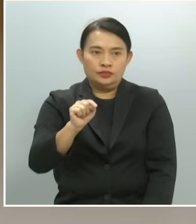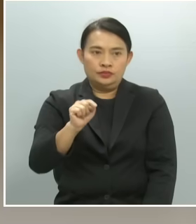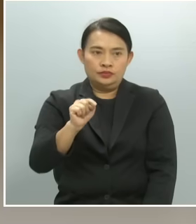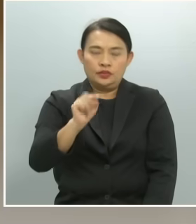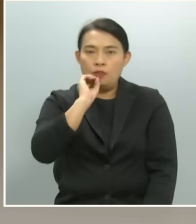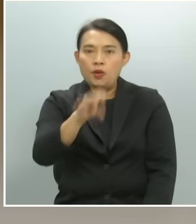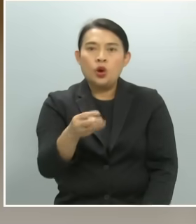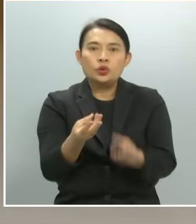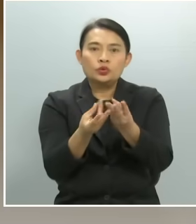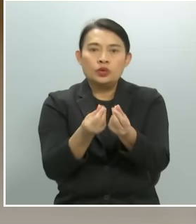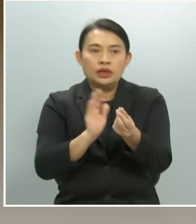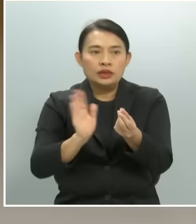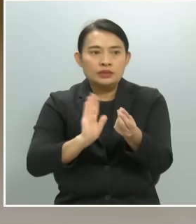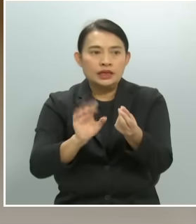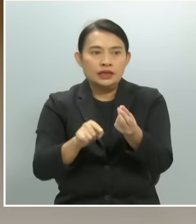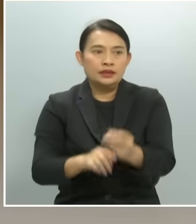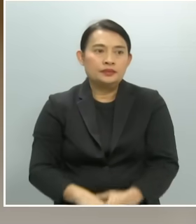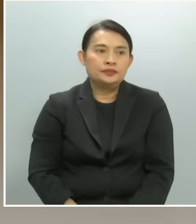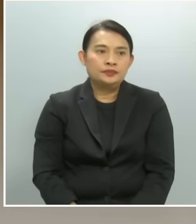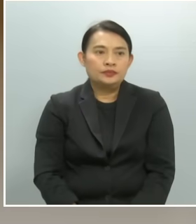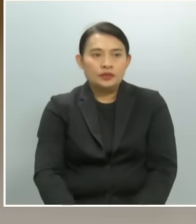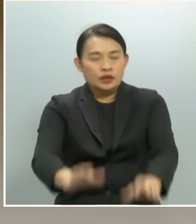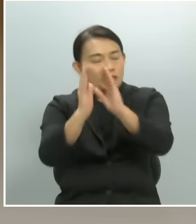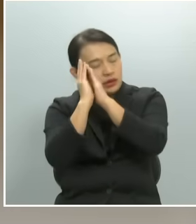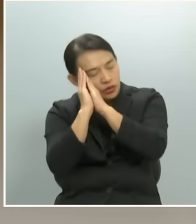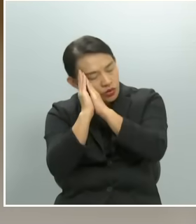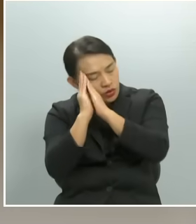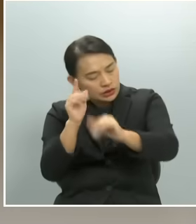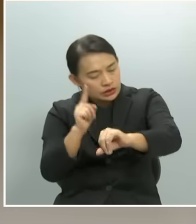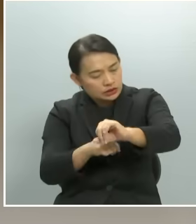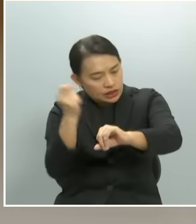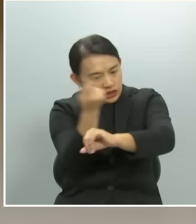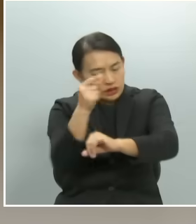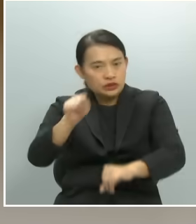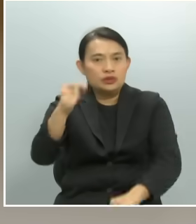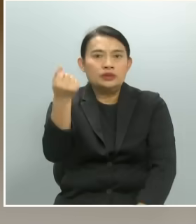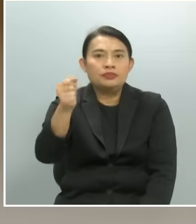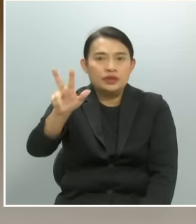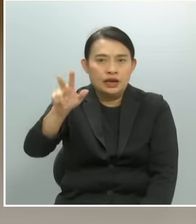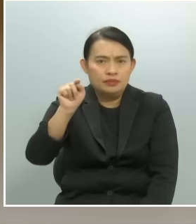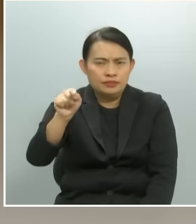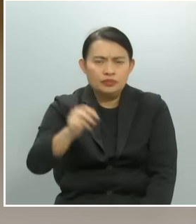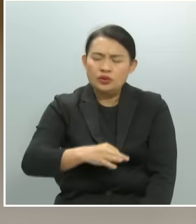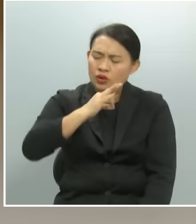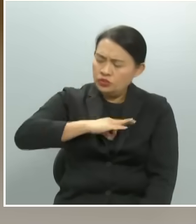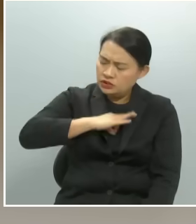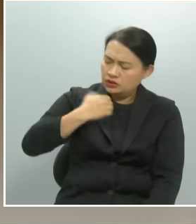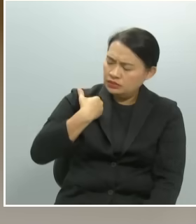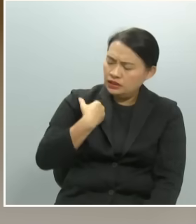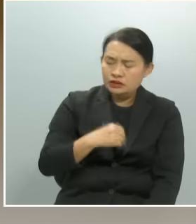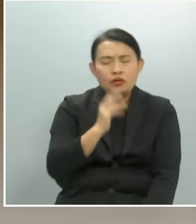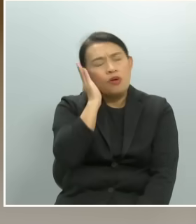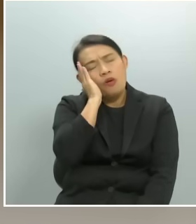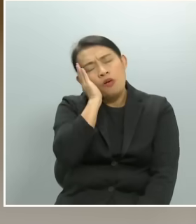เลขนะเนี่ยนะครับขณะที่เขาหลับอยู่ครับเวลาประมาณสักปีหนึ่ง 13นาทีเขาบอกเขารู้สึกนะฮะเหมือนกับ